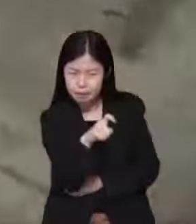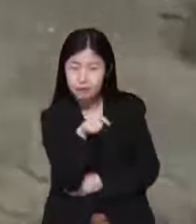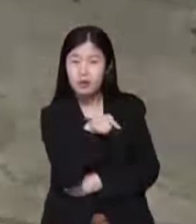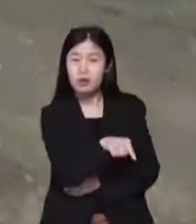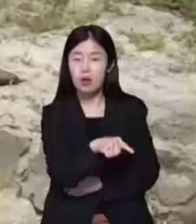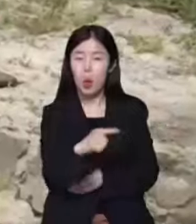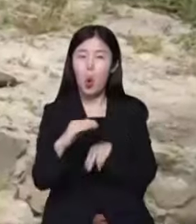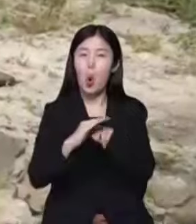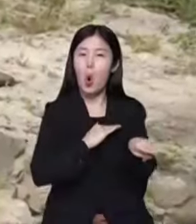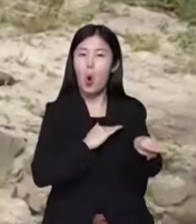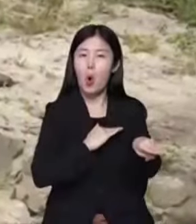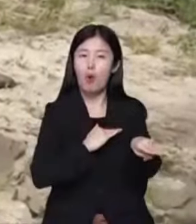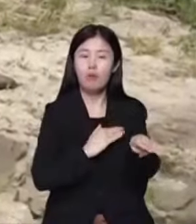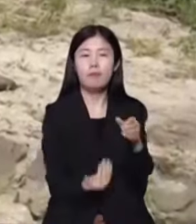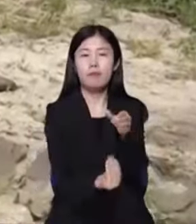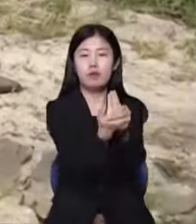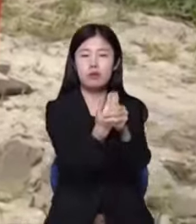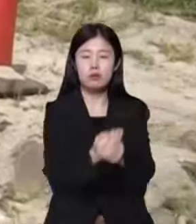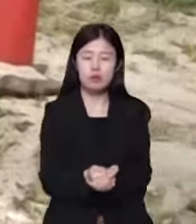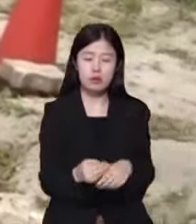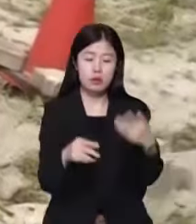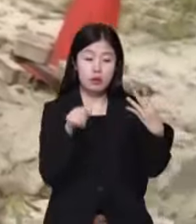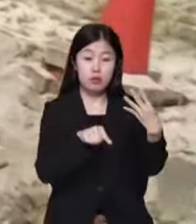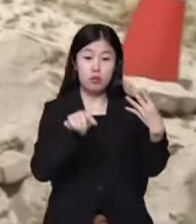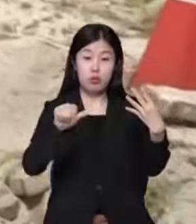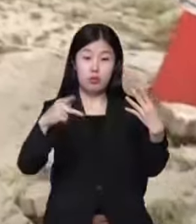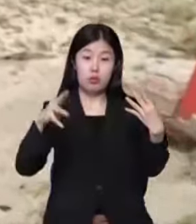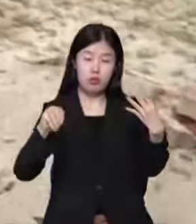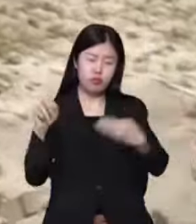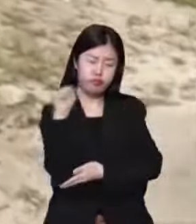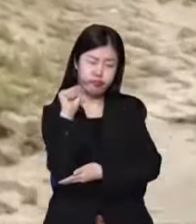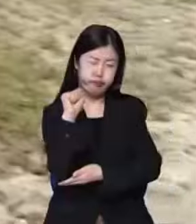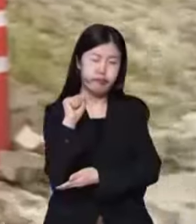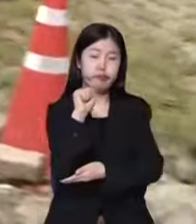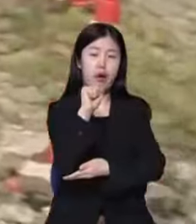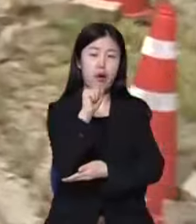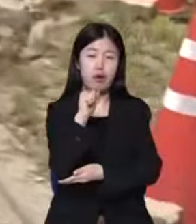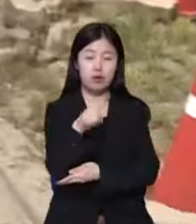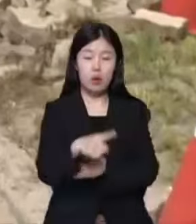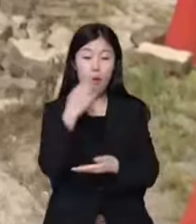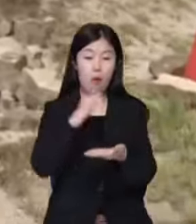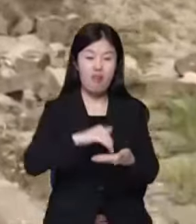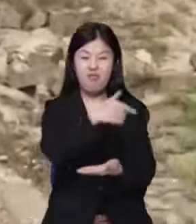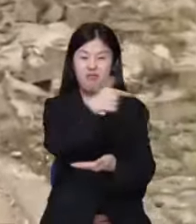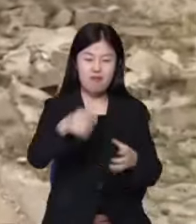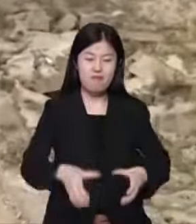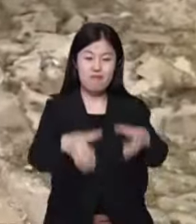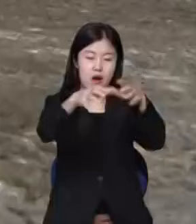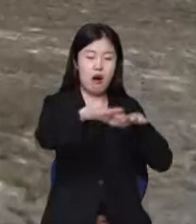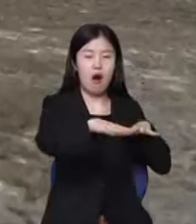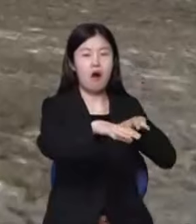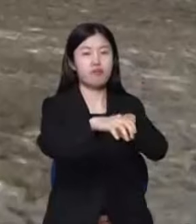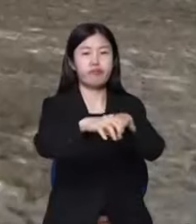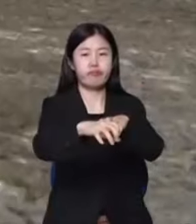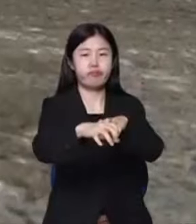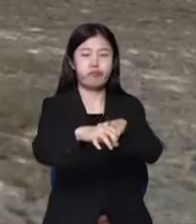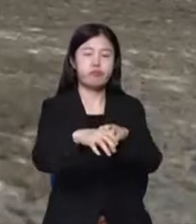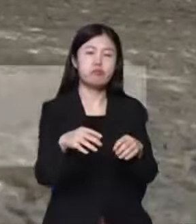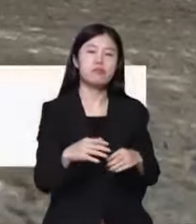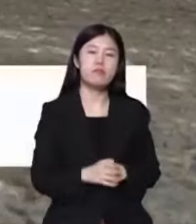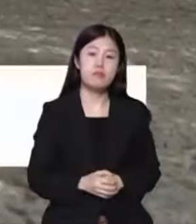겁니다. 국도를 따라 4.5km를 달아난 차량은 마을 유례석을 들이받은 뒤 중앙선에 멈춰섰습니다.